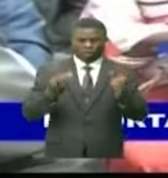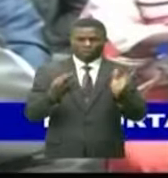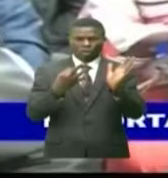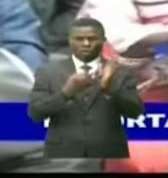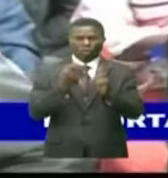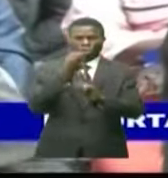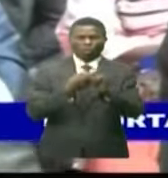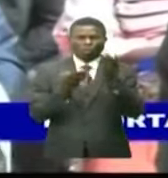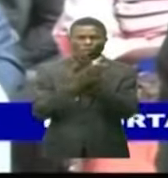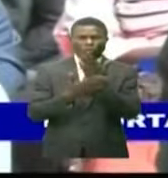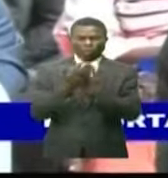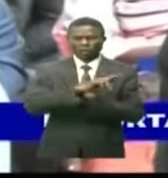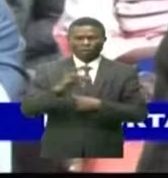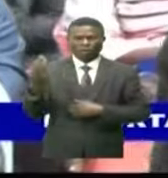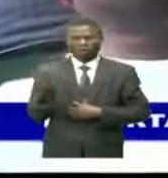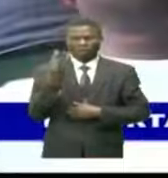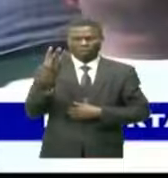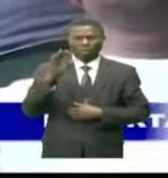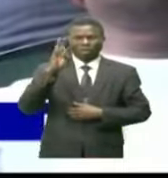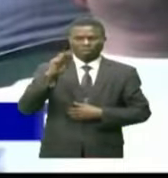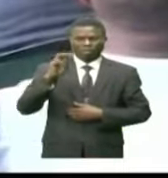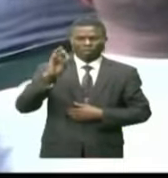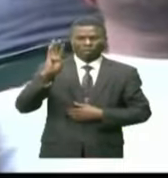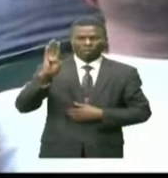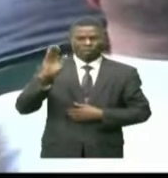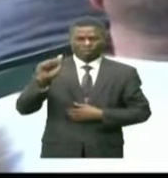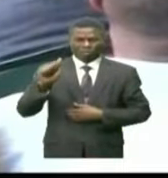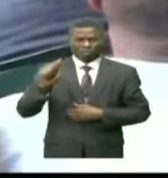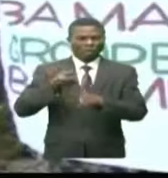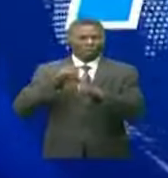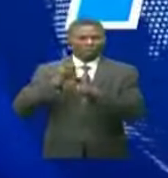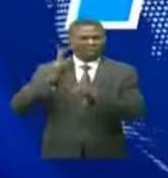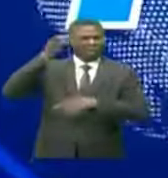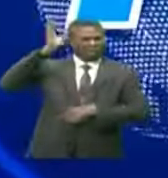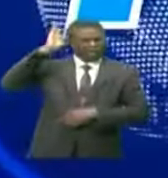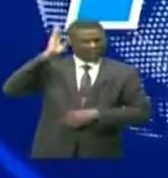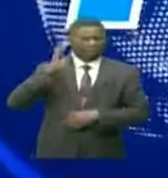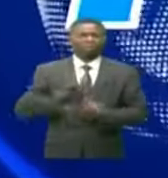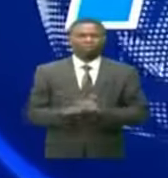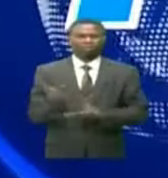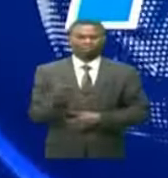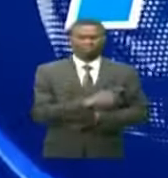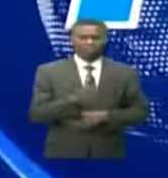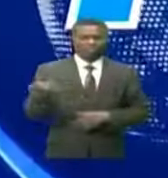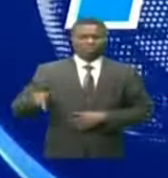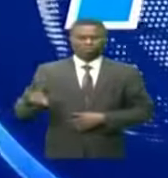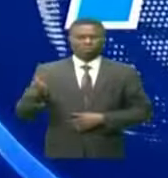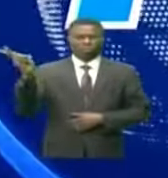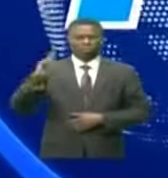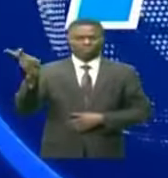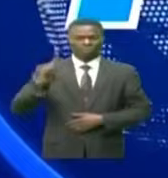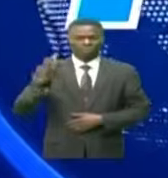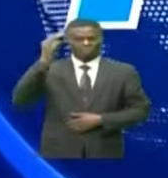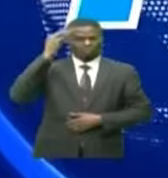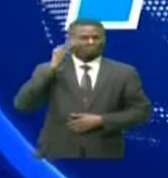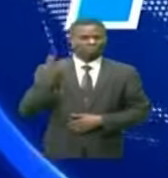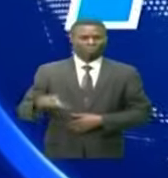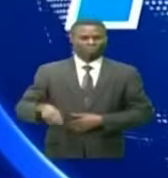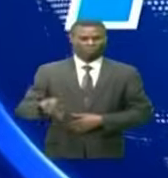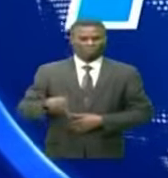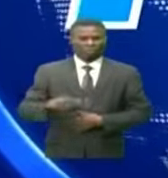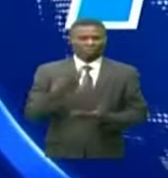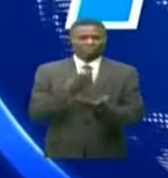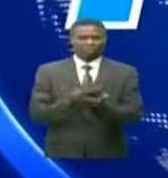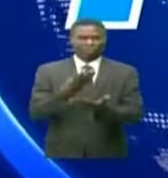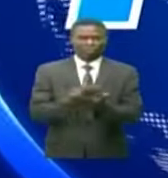juillet 2023, minière de Bakwanga qu'il a quittée en 2002. Et dans la province du Kasaï, le ministre provincial du